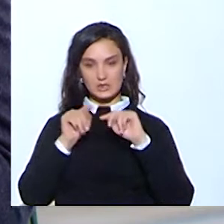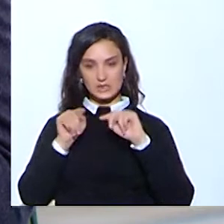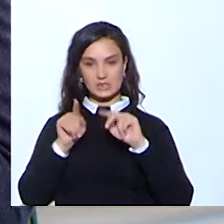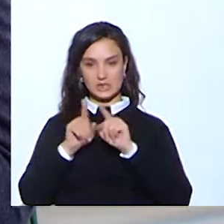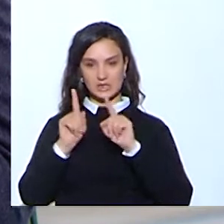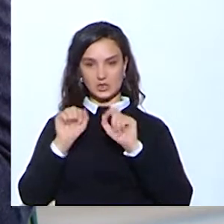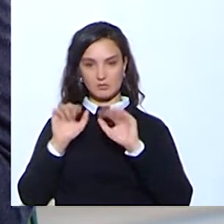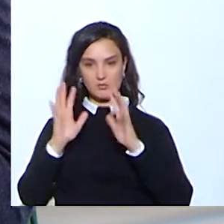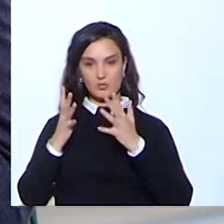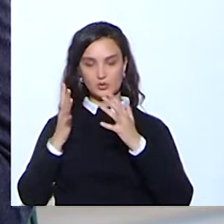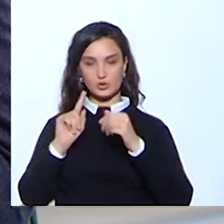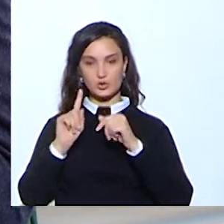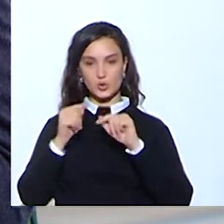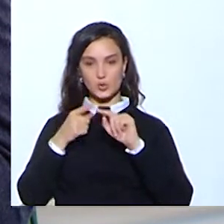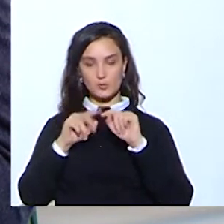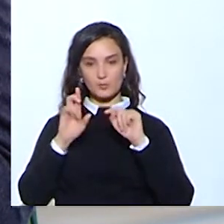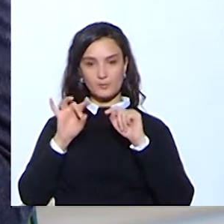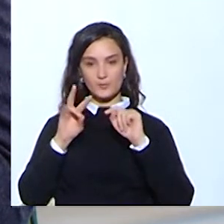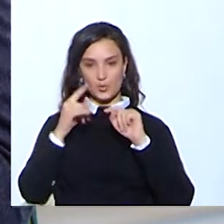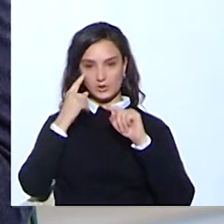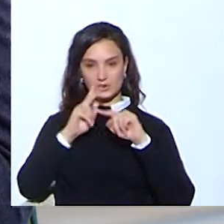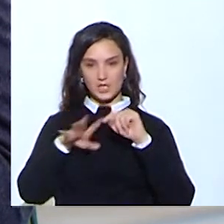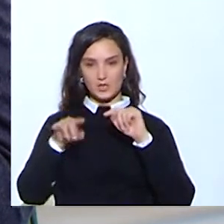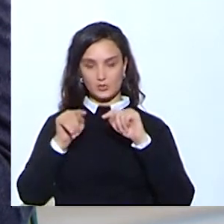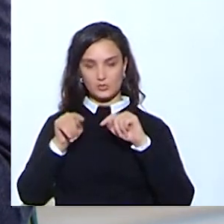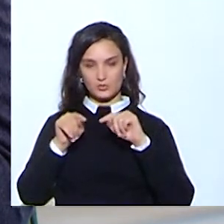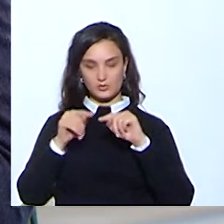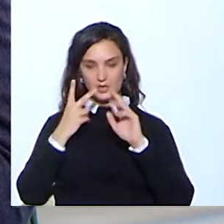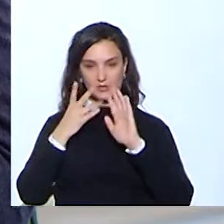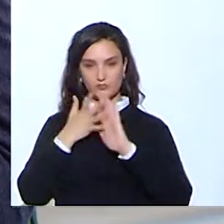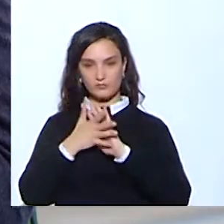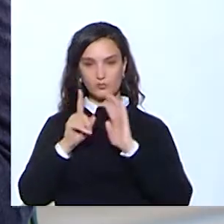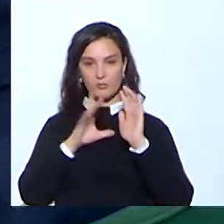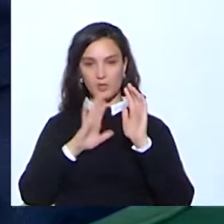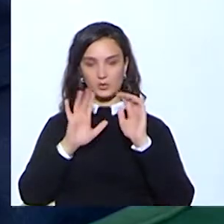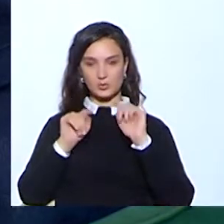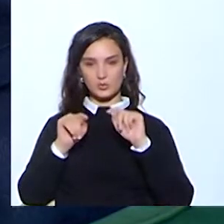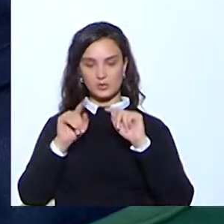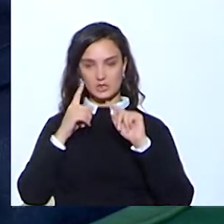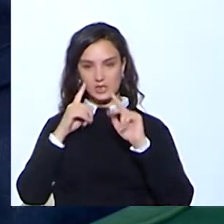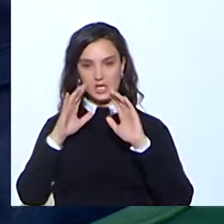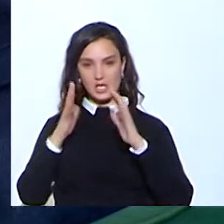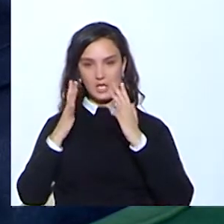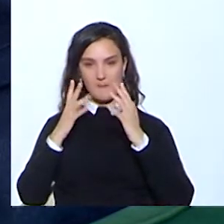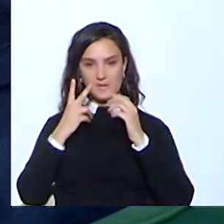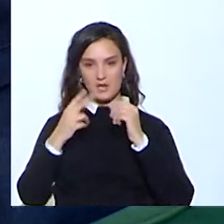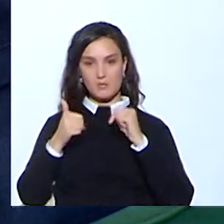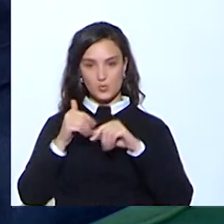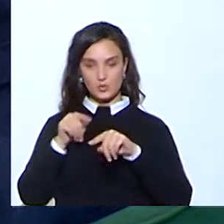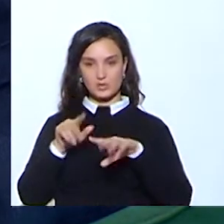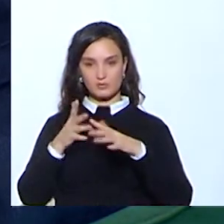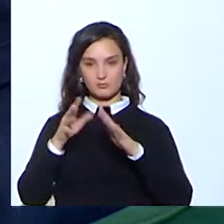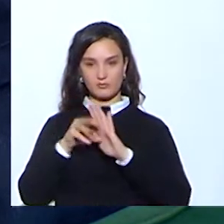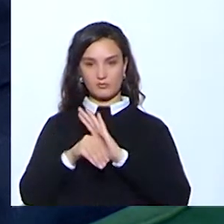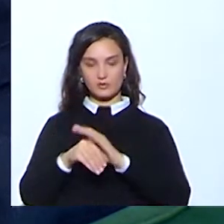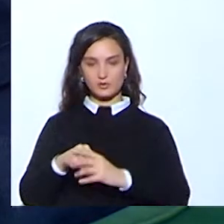ისეთი, რომ ბროლმა დაკარგოს გამჭვირვალობა და აღარ იყოს ისეთი კამკამა და გამჭვირვალე, როგორც ვთქვათ აი ამ